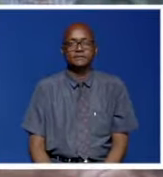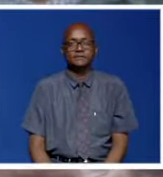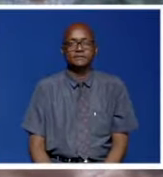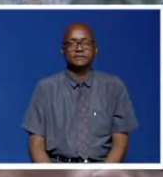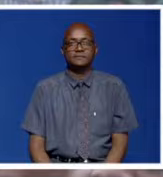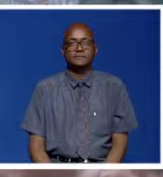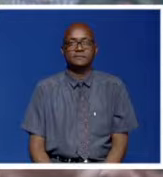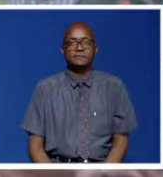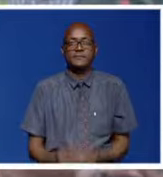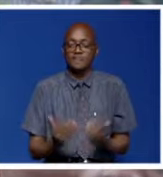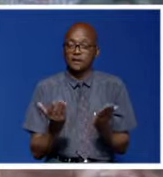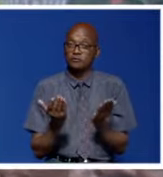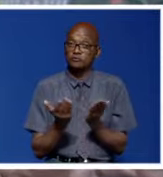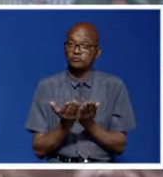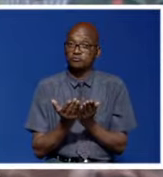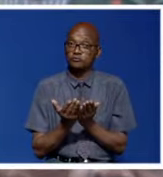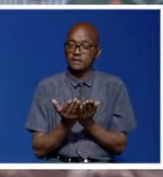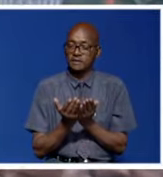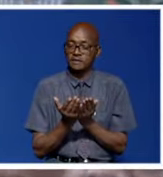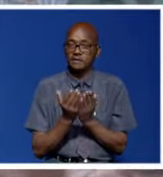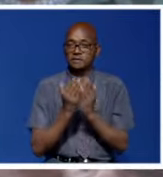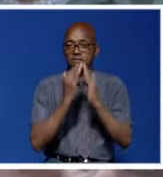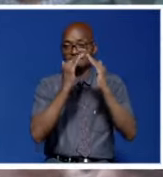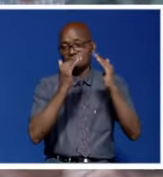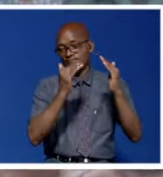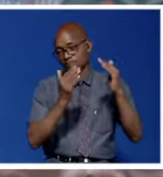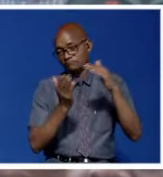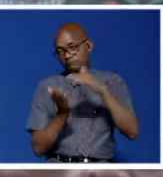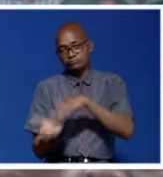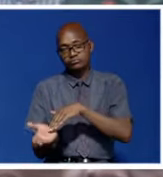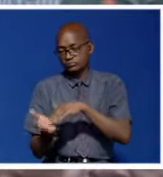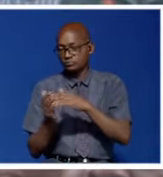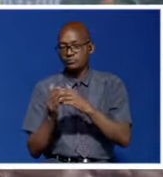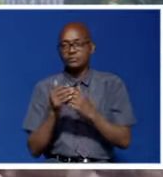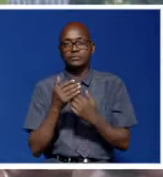zimezama, nyumba zimezama,